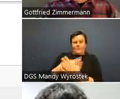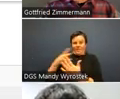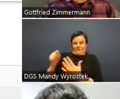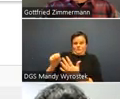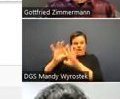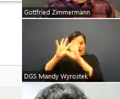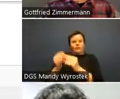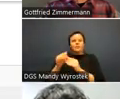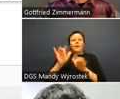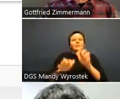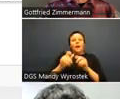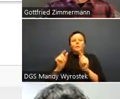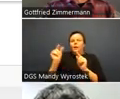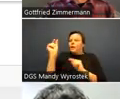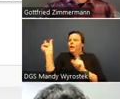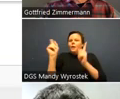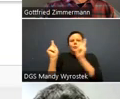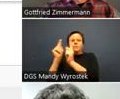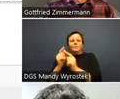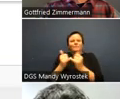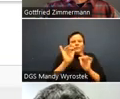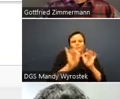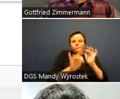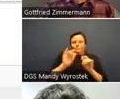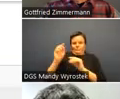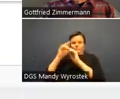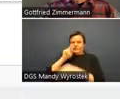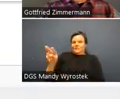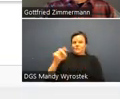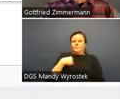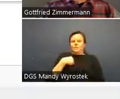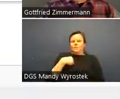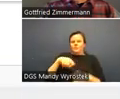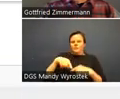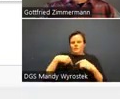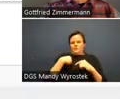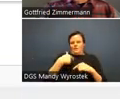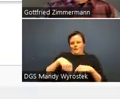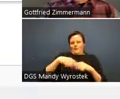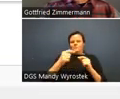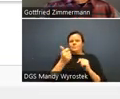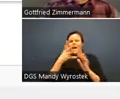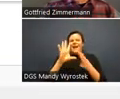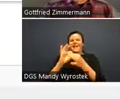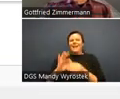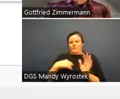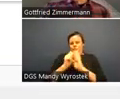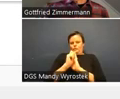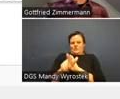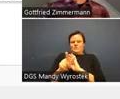Ich gebe mal gleich so ein paar Links über den Chat bekannt. Zum einen die Tabelle,